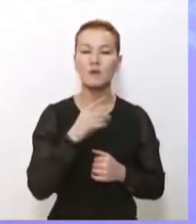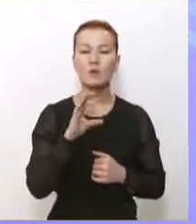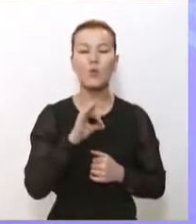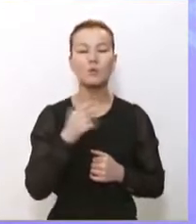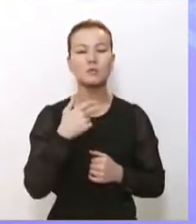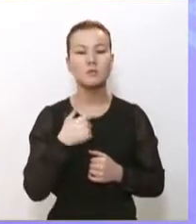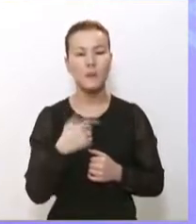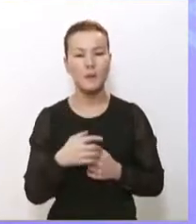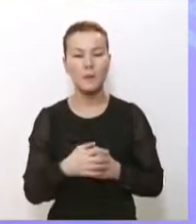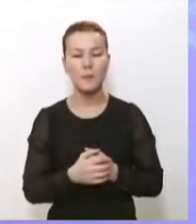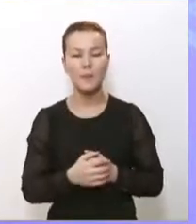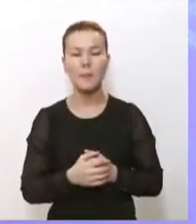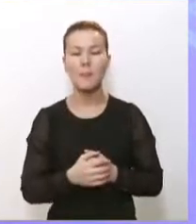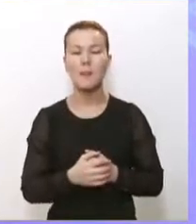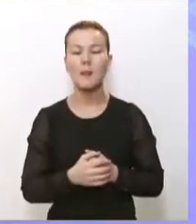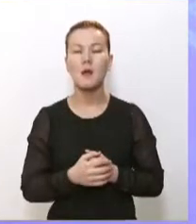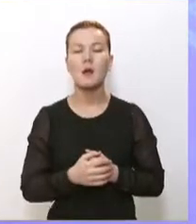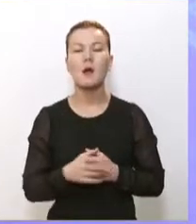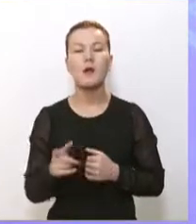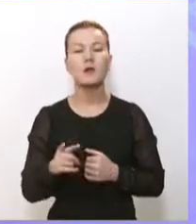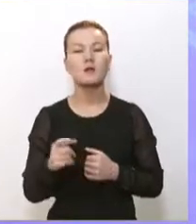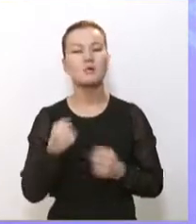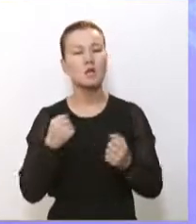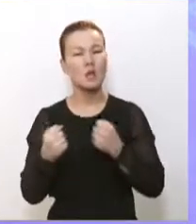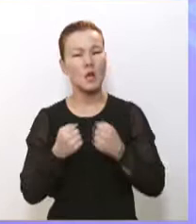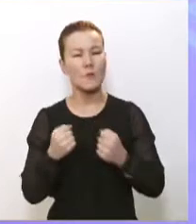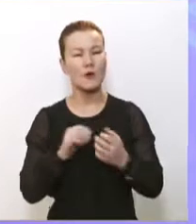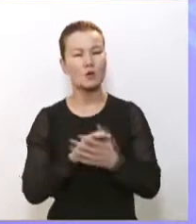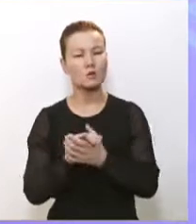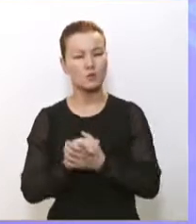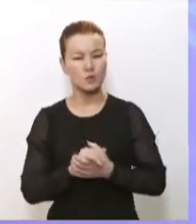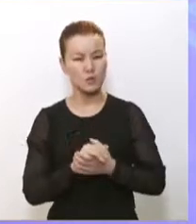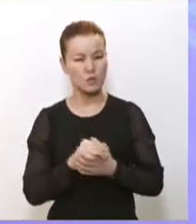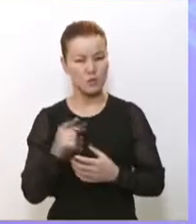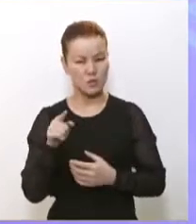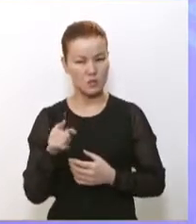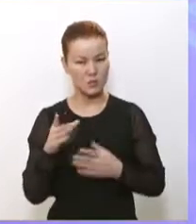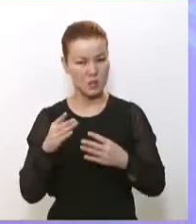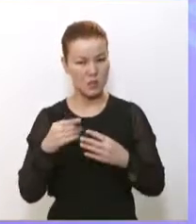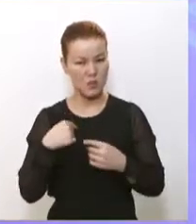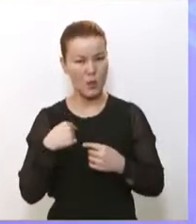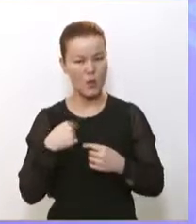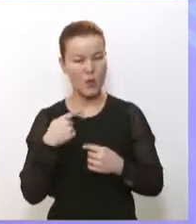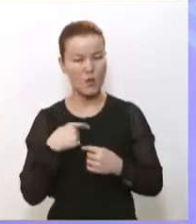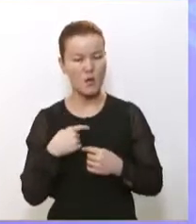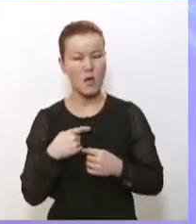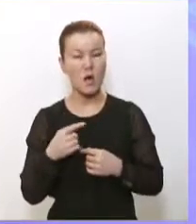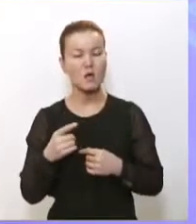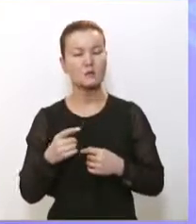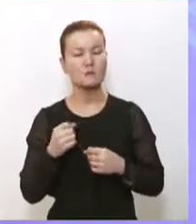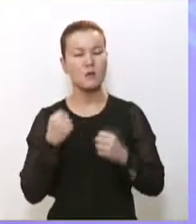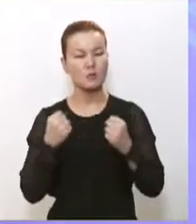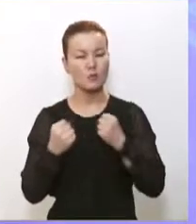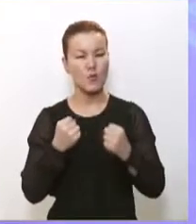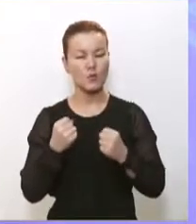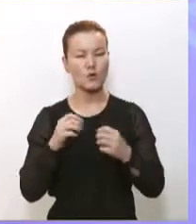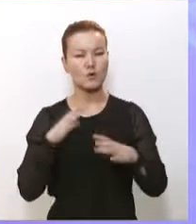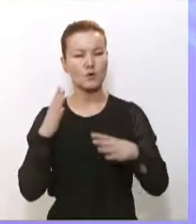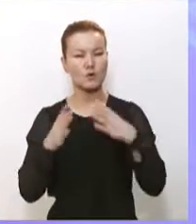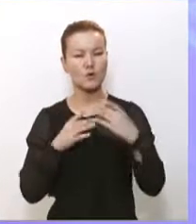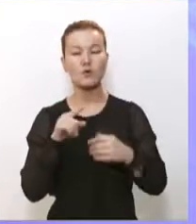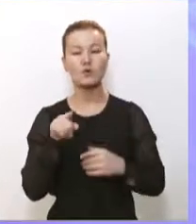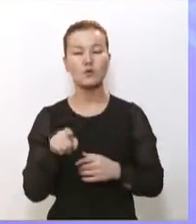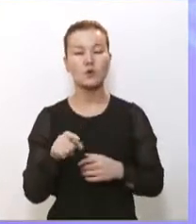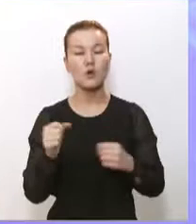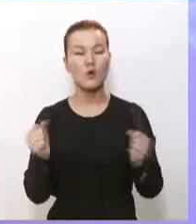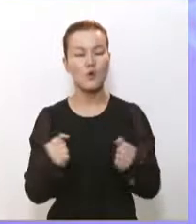себе. Коль крепко дружишь ты со мной, настойчив в тренировках, то будешь в